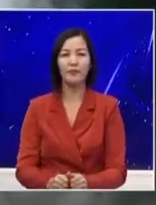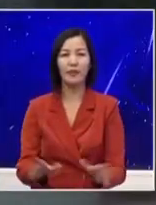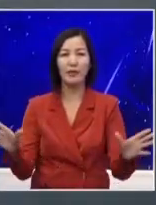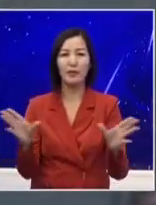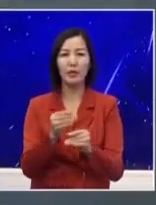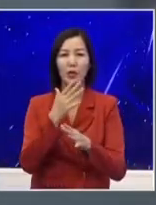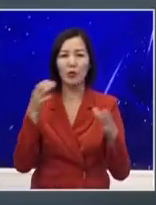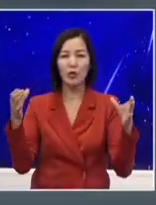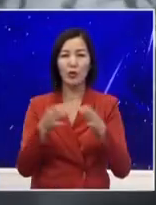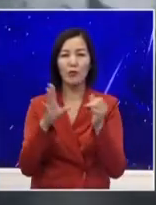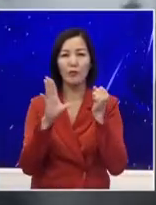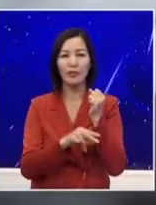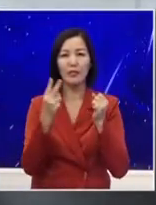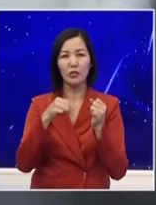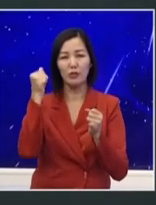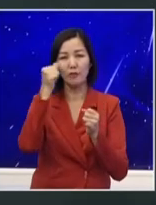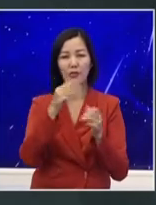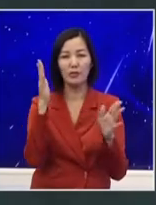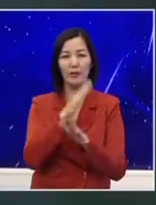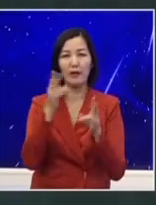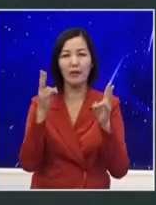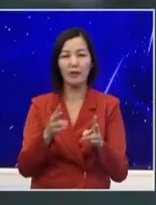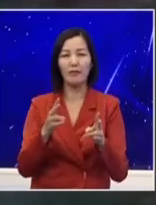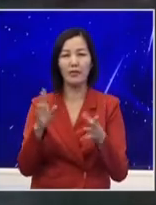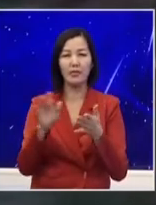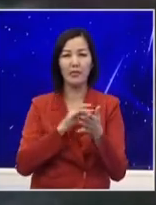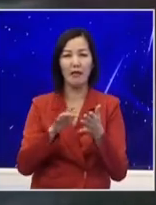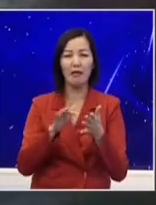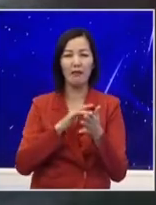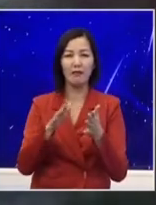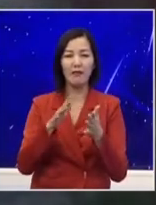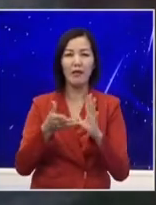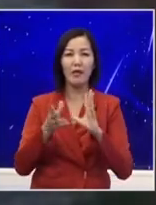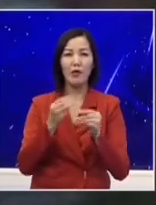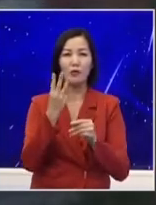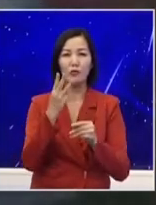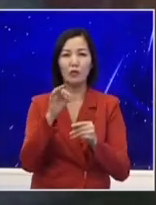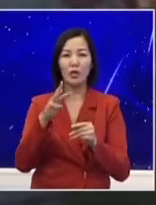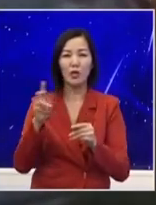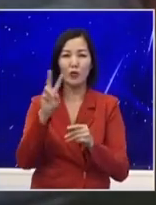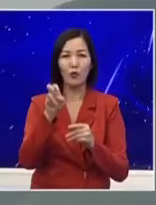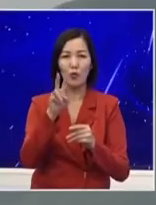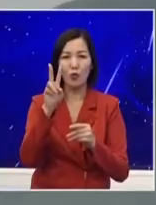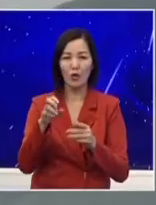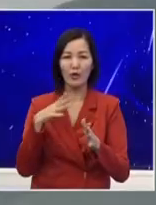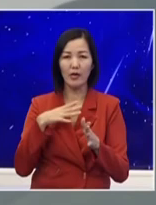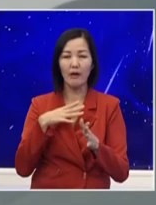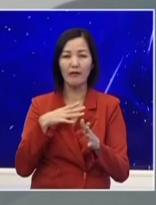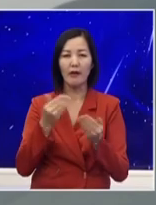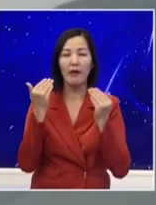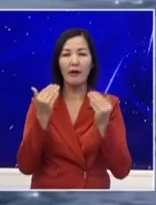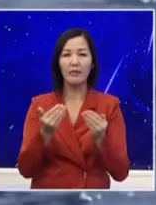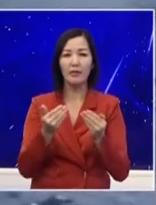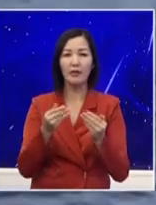ұлттар ұйымы соңғы 20 жылда табиғи апаттардан келген залалды есептеді. Экономикалық шығын 3 триллион долларға бағаланды. Мамандардың